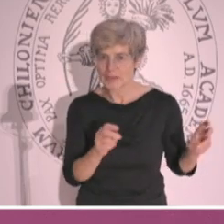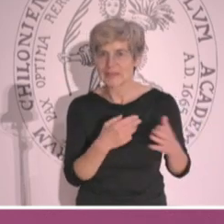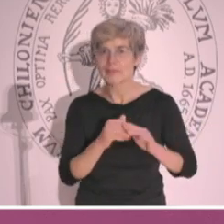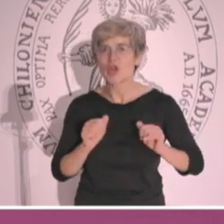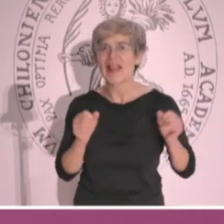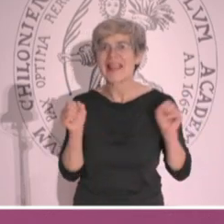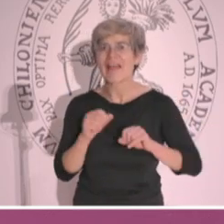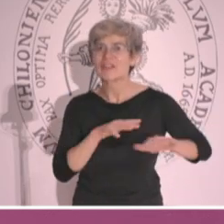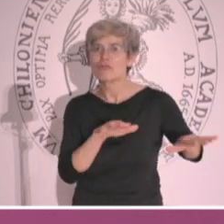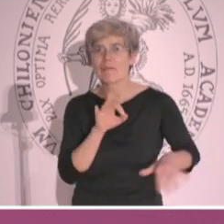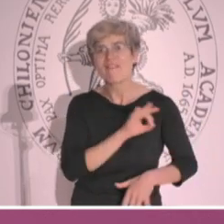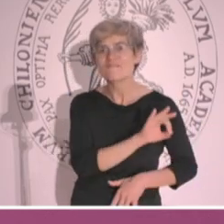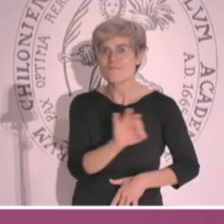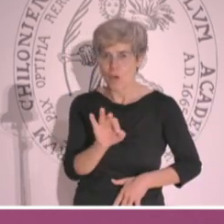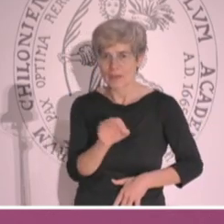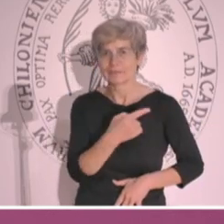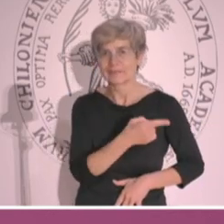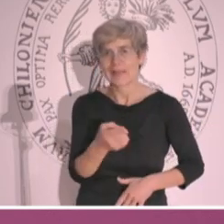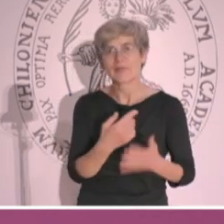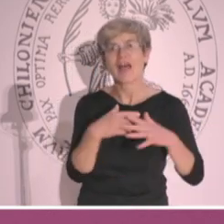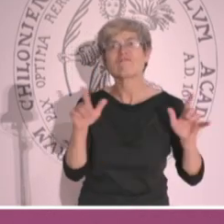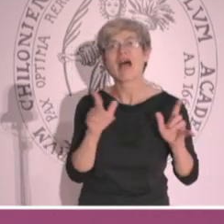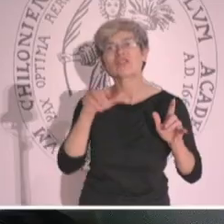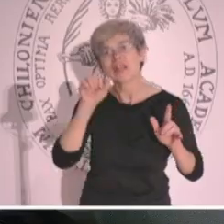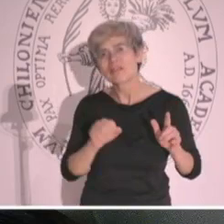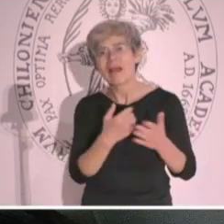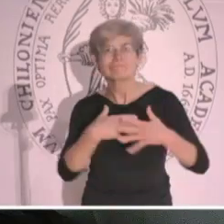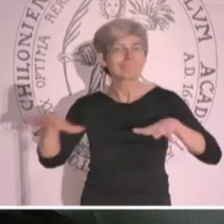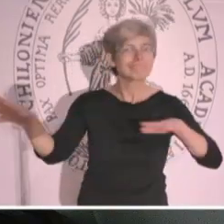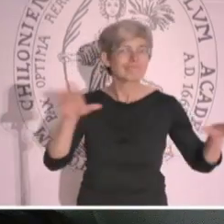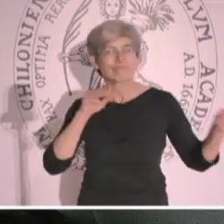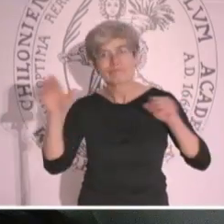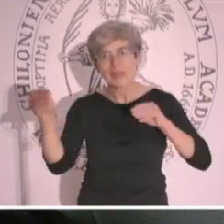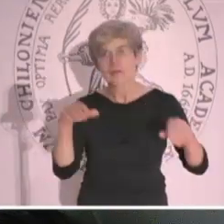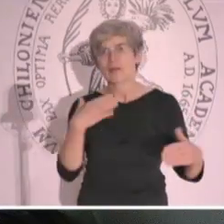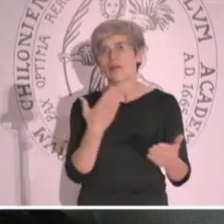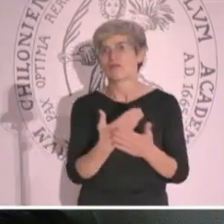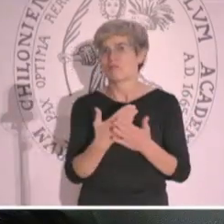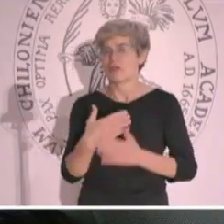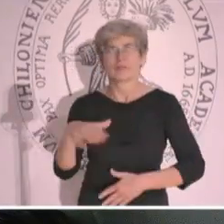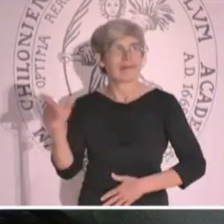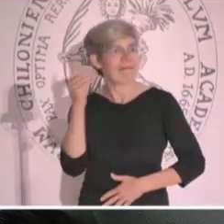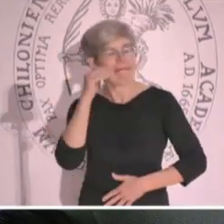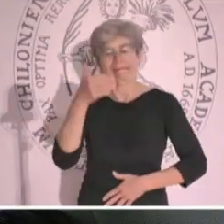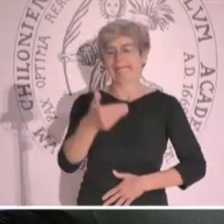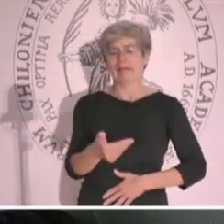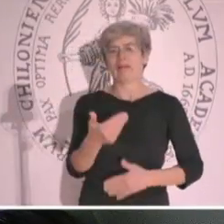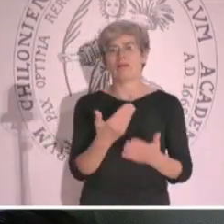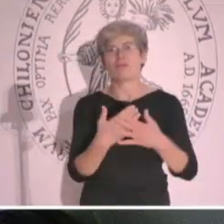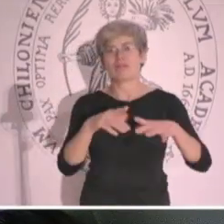unserer Veranstaltung hier auch jetzt verfolgen, zum Beispiel über das Handy oder über ein